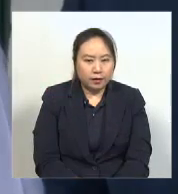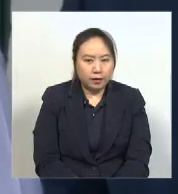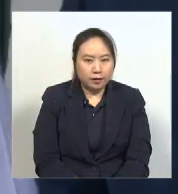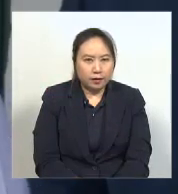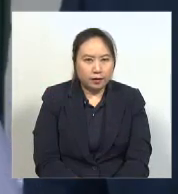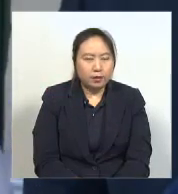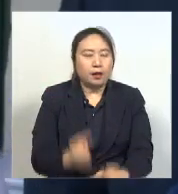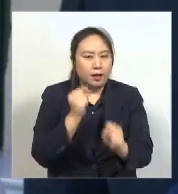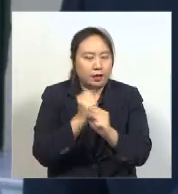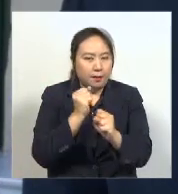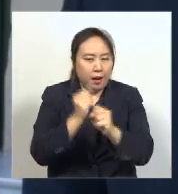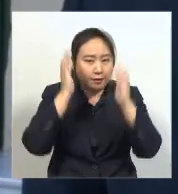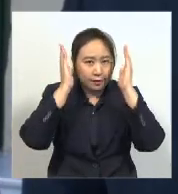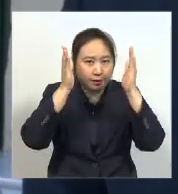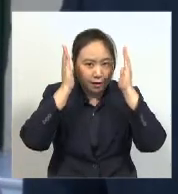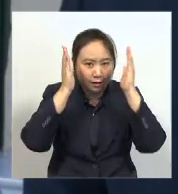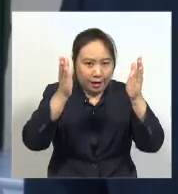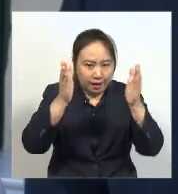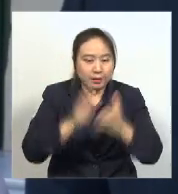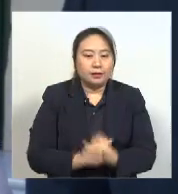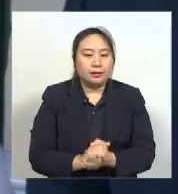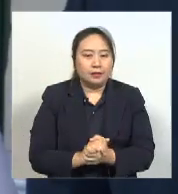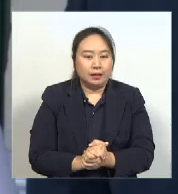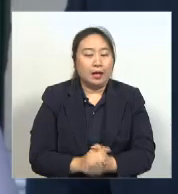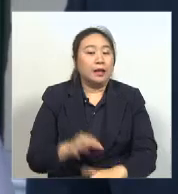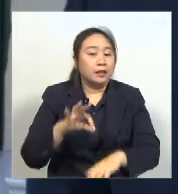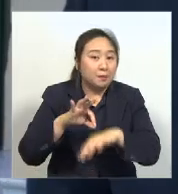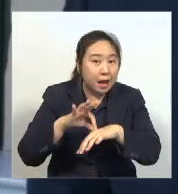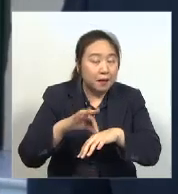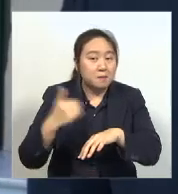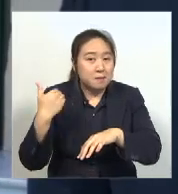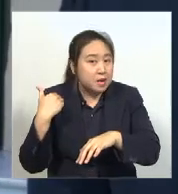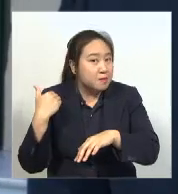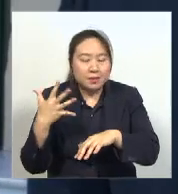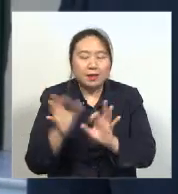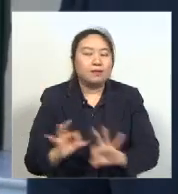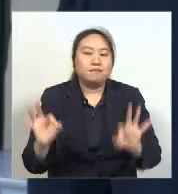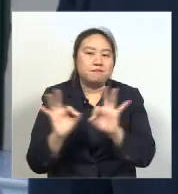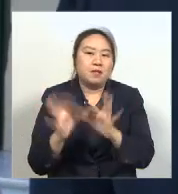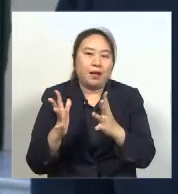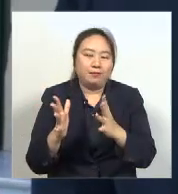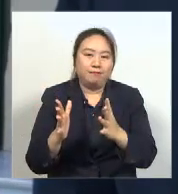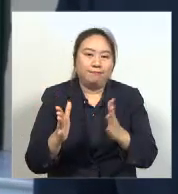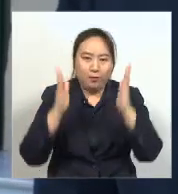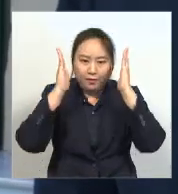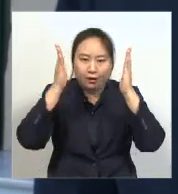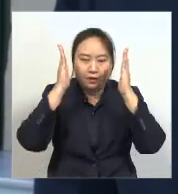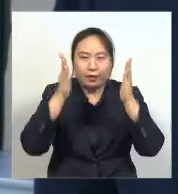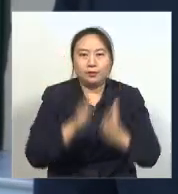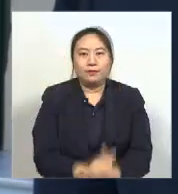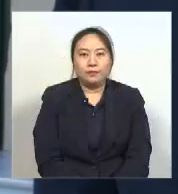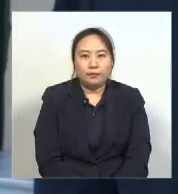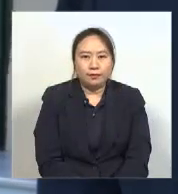เวลาทำงานให้กับบ้านเมืองมันตำแหน่งมีไม่มีแล้วมันมีความตั้งใจแล้วก็ตำแหน่งเป็นคนได้ทำงานต่อทุกค